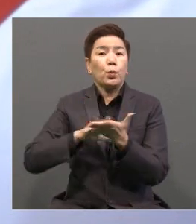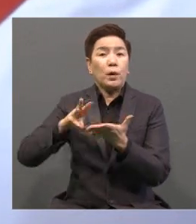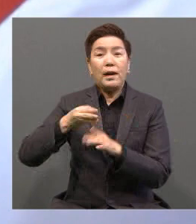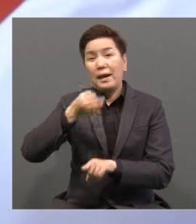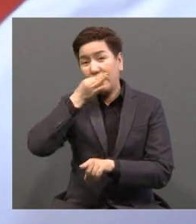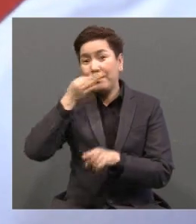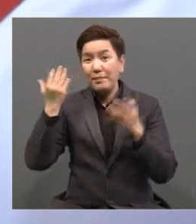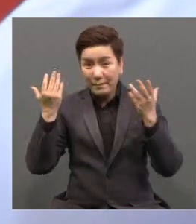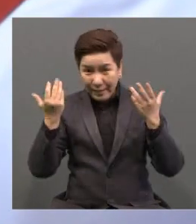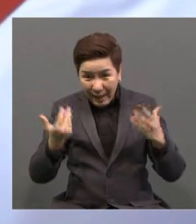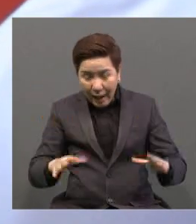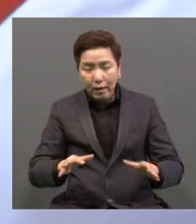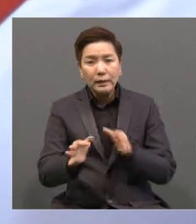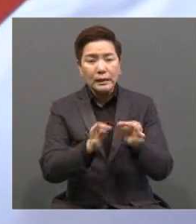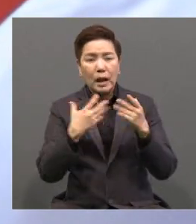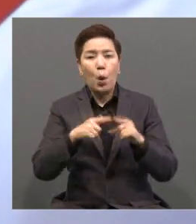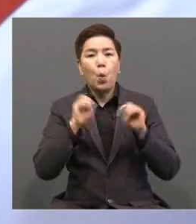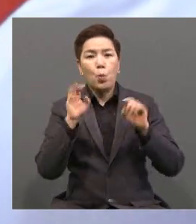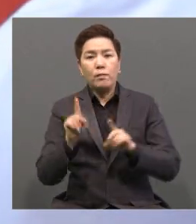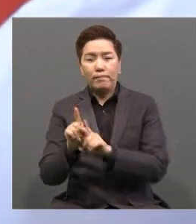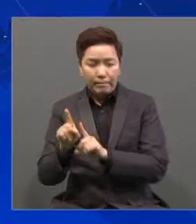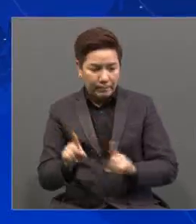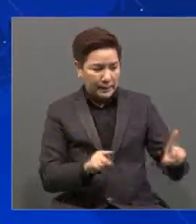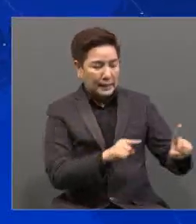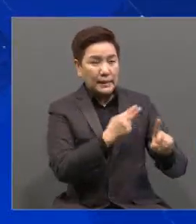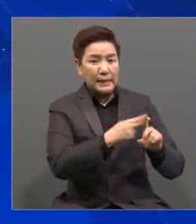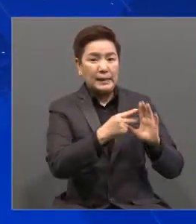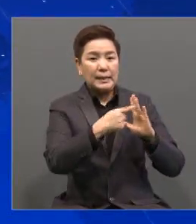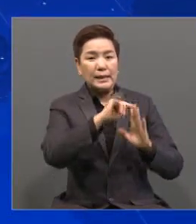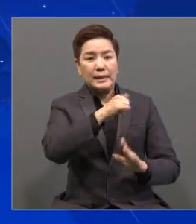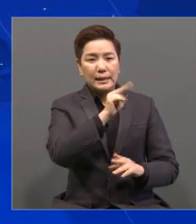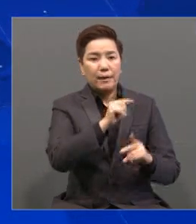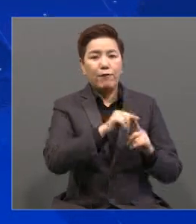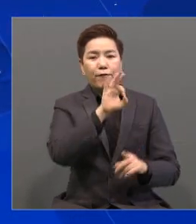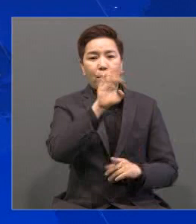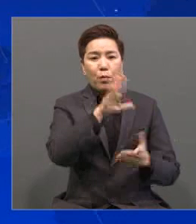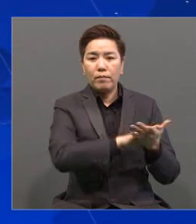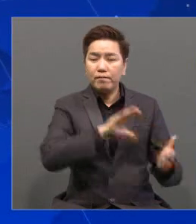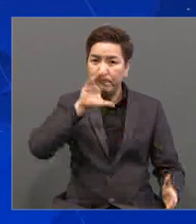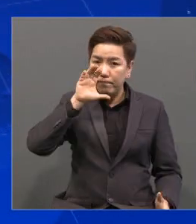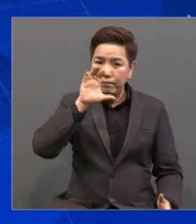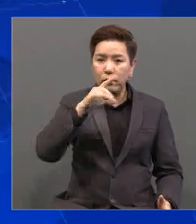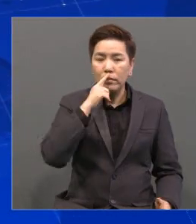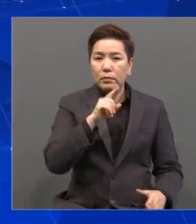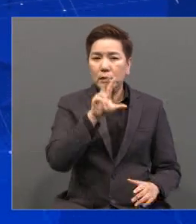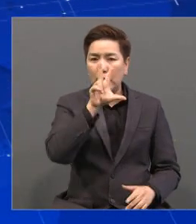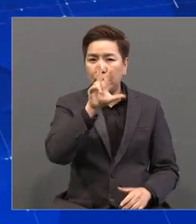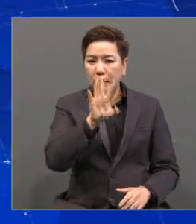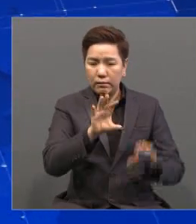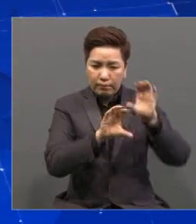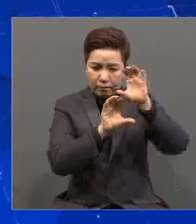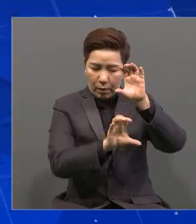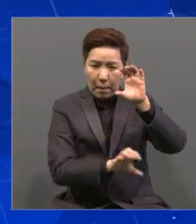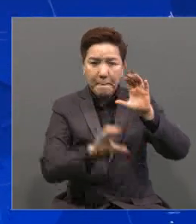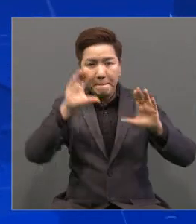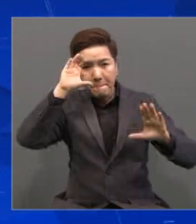อาชีวศึกษาพดุงประชายะลาอดีตครูสาวยังครูเจนเนี่ยก็ออกมาโพสต์ผ่าน Facebook ต่อเนื่อง 3-4 ครั้งมีการ